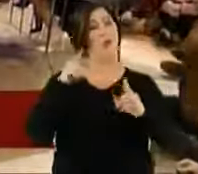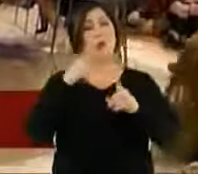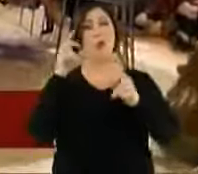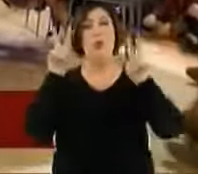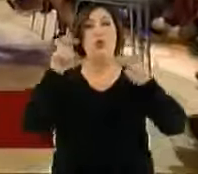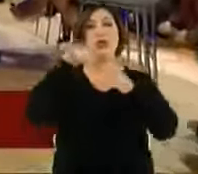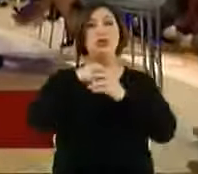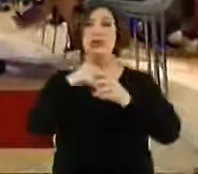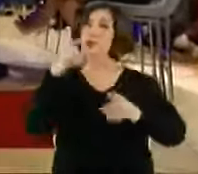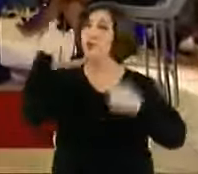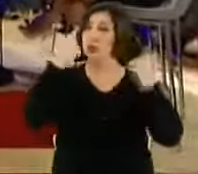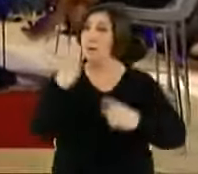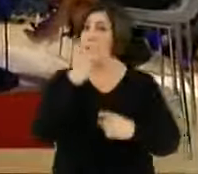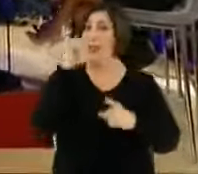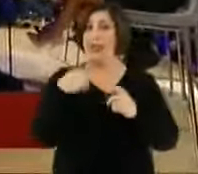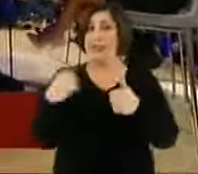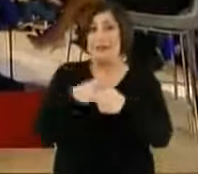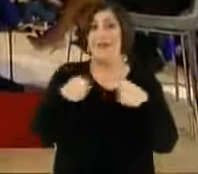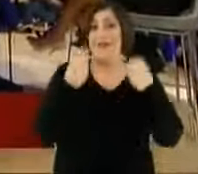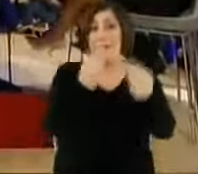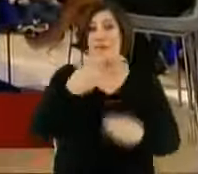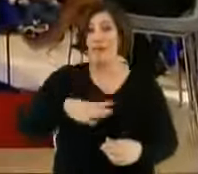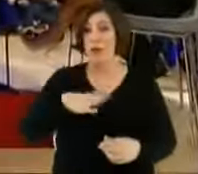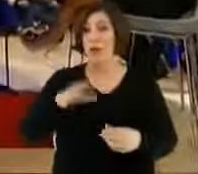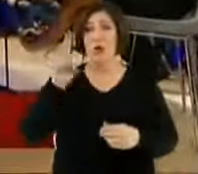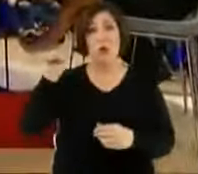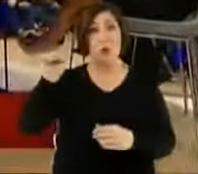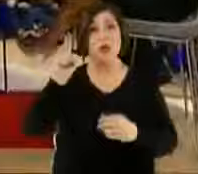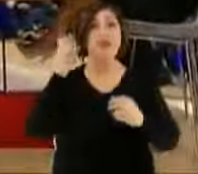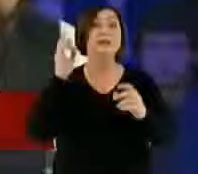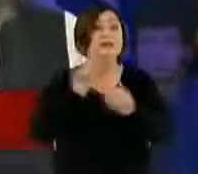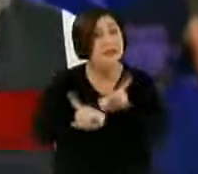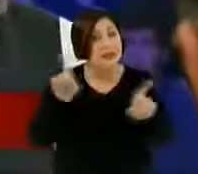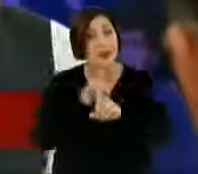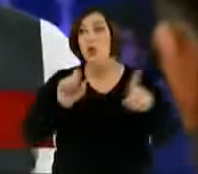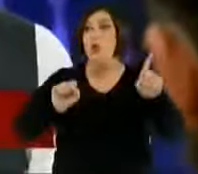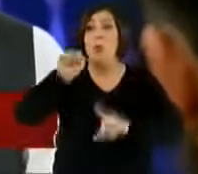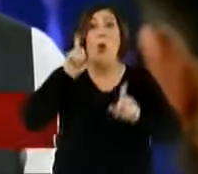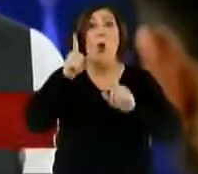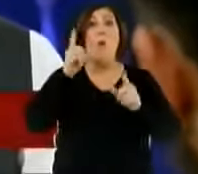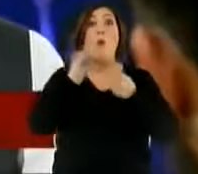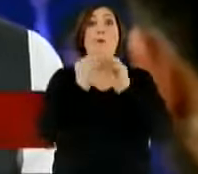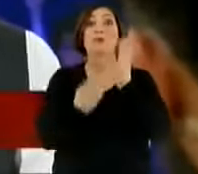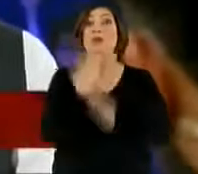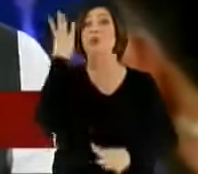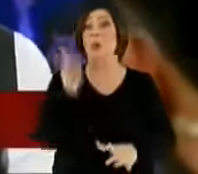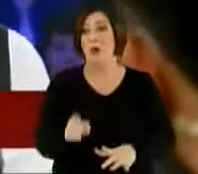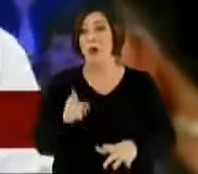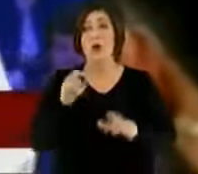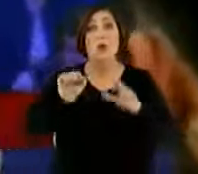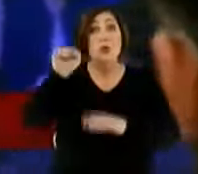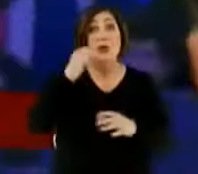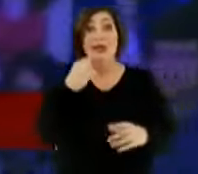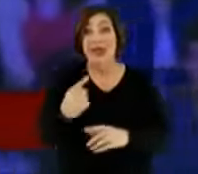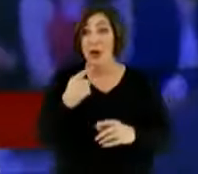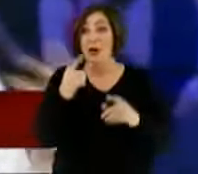bu konuda. Evet. İlk olarak size bunu şimdi vermek istedim. Şimdi tabii biliyorsun yumruk sakıncalı. Çünkü yumruğu kaldırdın mı otpor oluyor şimdi. Yani yumruk